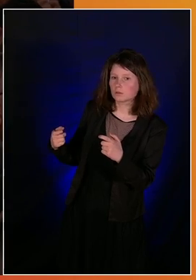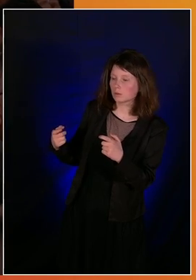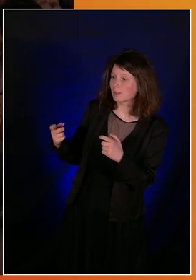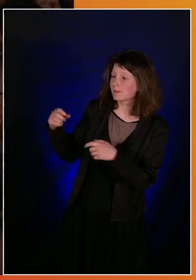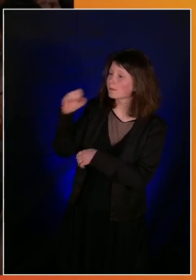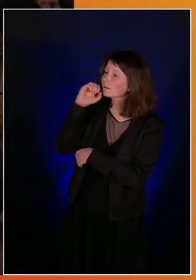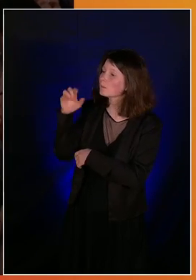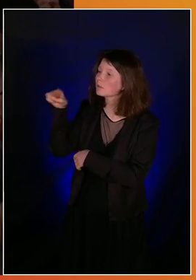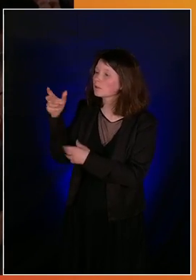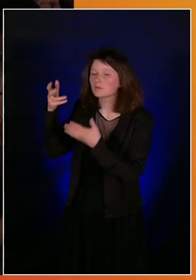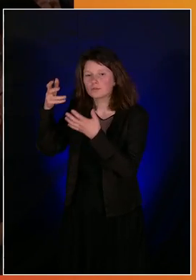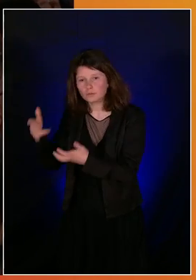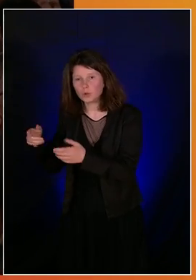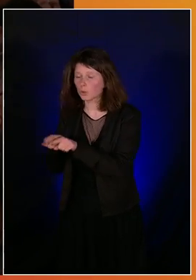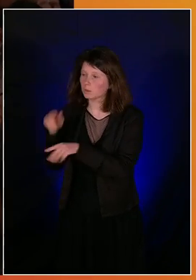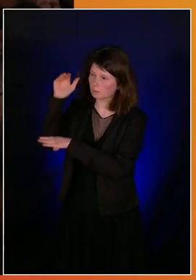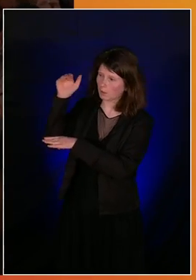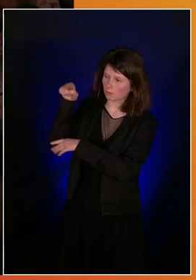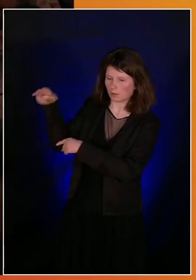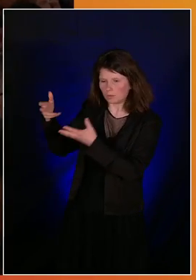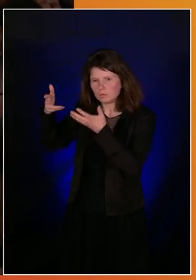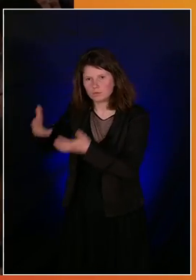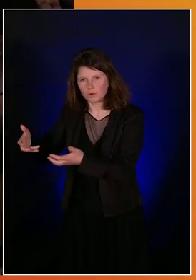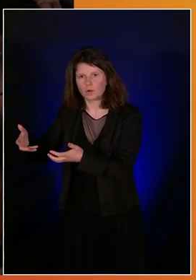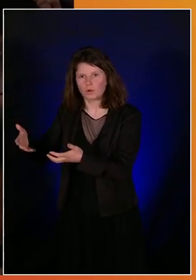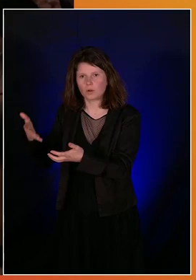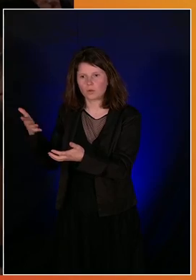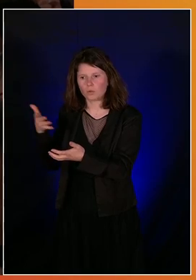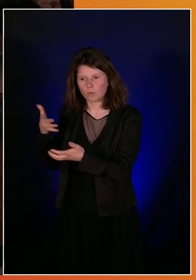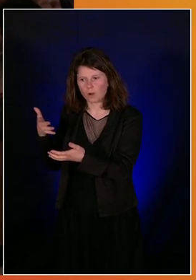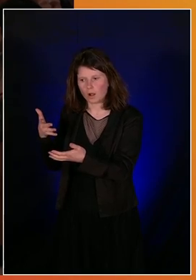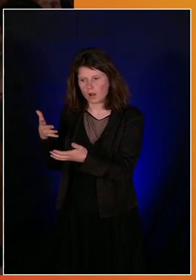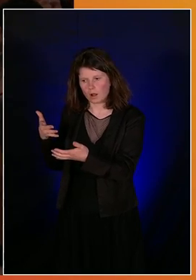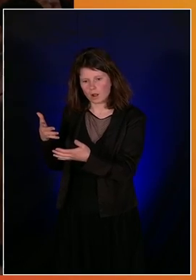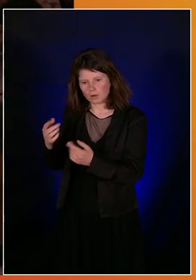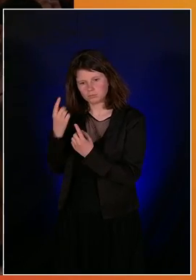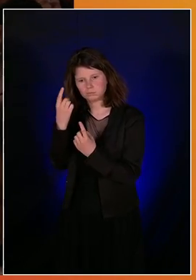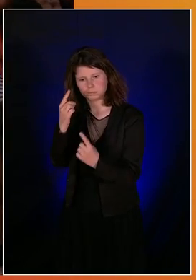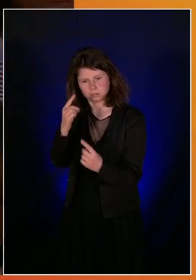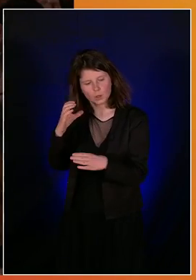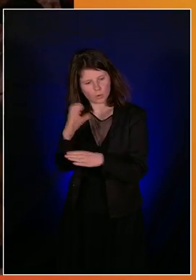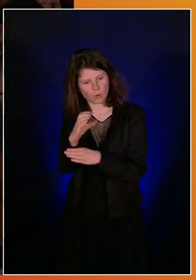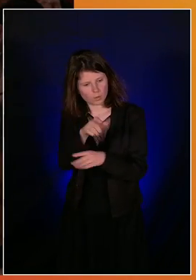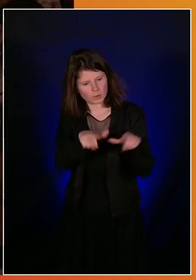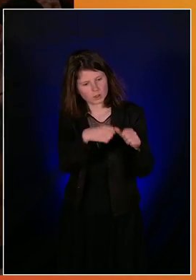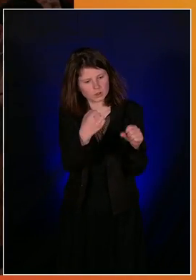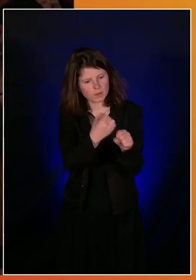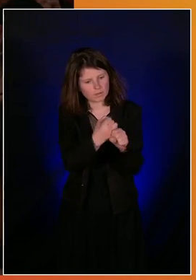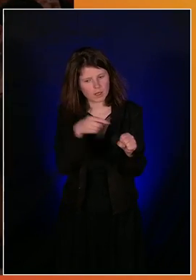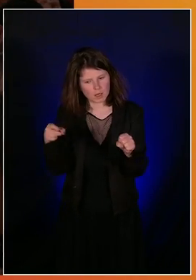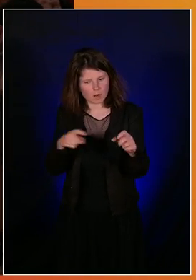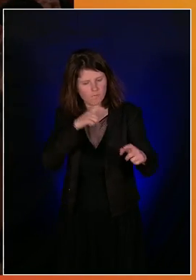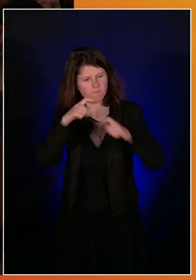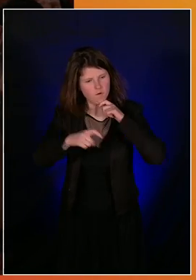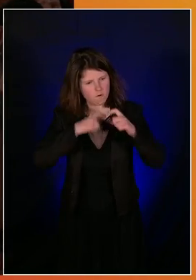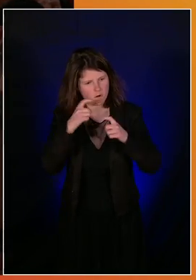capitalistes et des et du patronat de rendre encore plus agressif la lutte contre les travailleuses et les travailleurs et pour cela